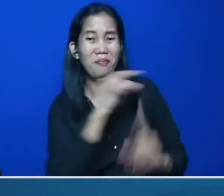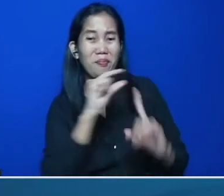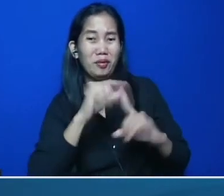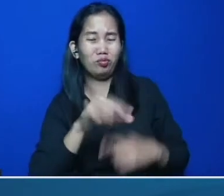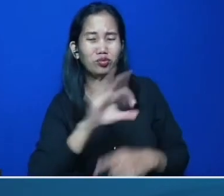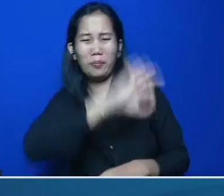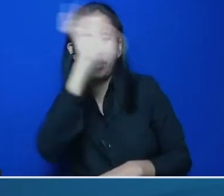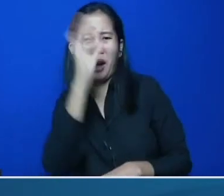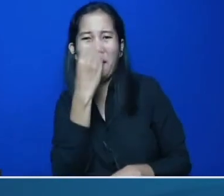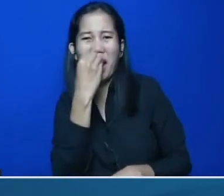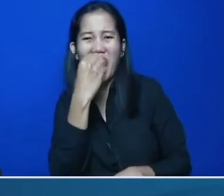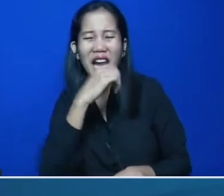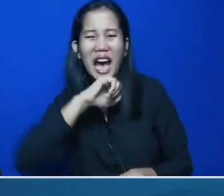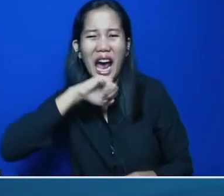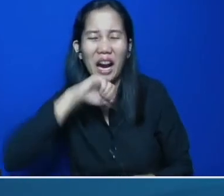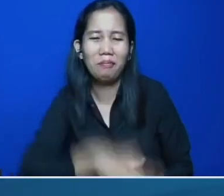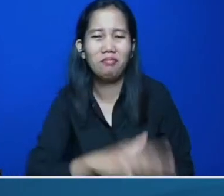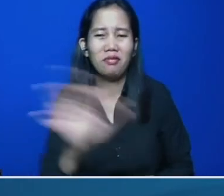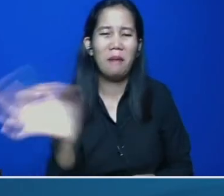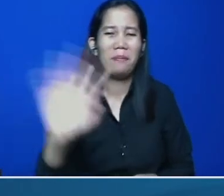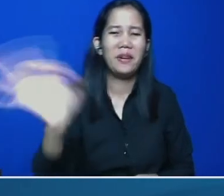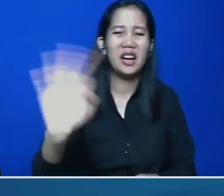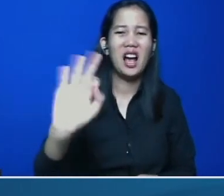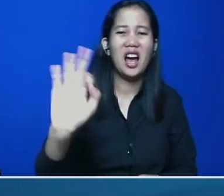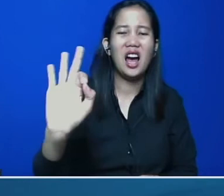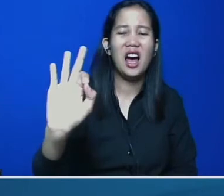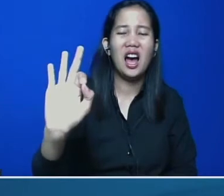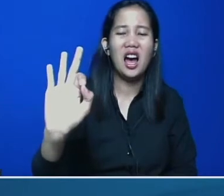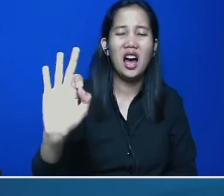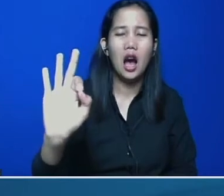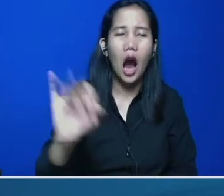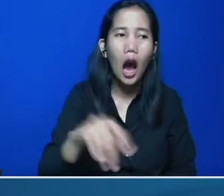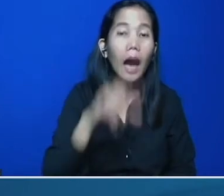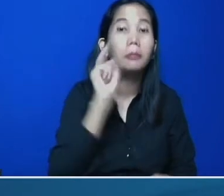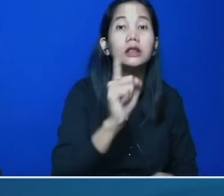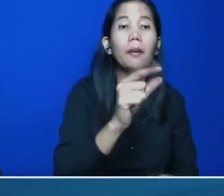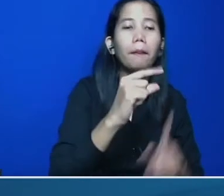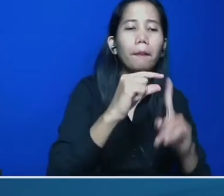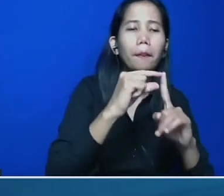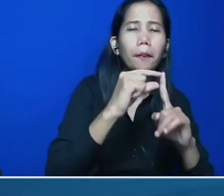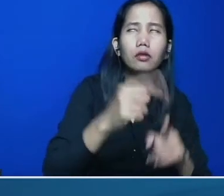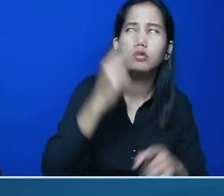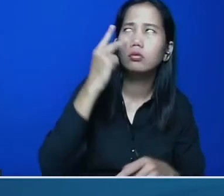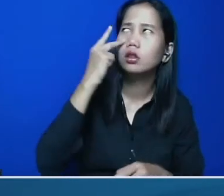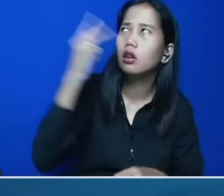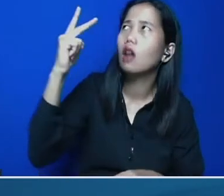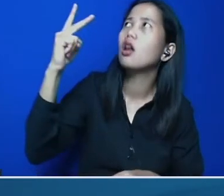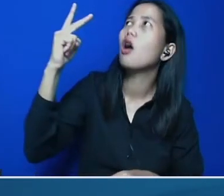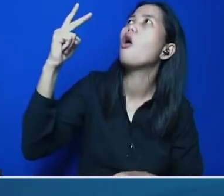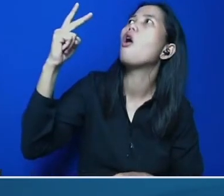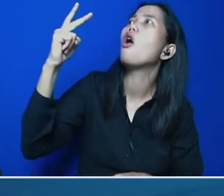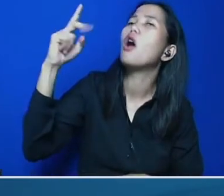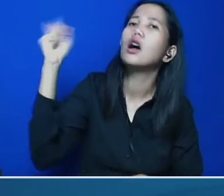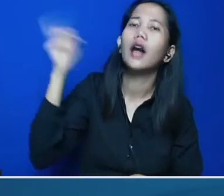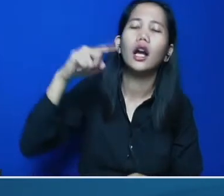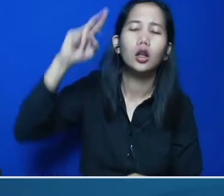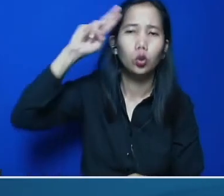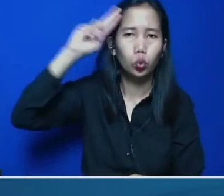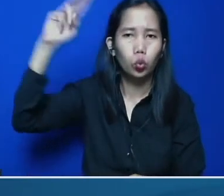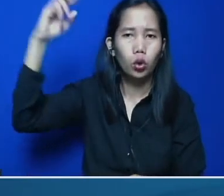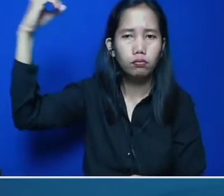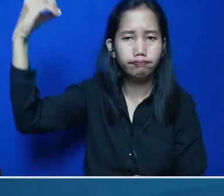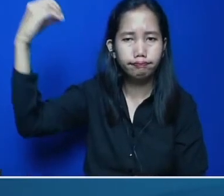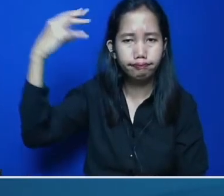mimpi itu dia katakan tidak Tuhan tidak belum pernah sesuatu yang haram